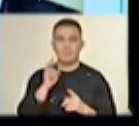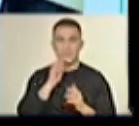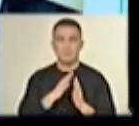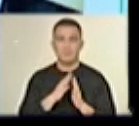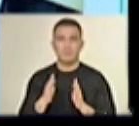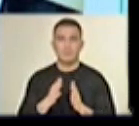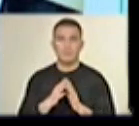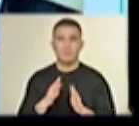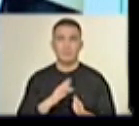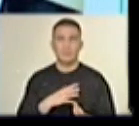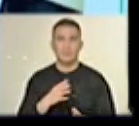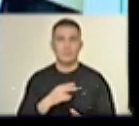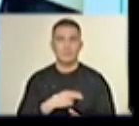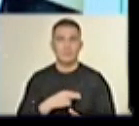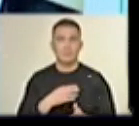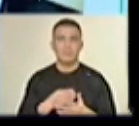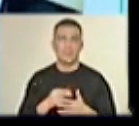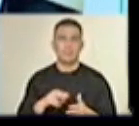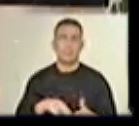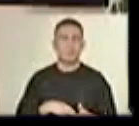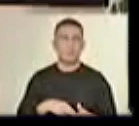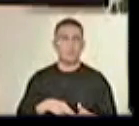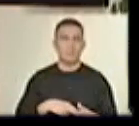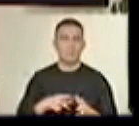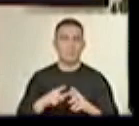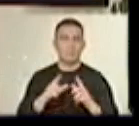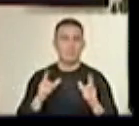библиотекарем и даже директором школы.